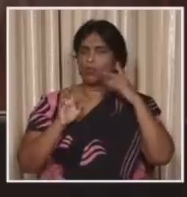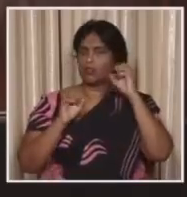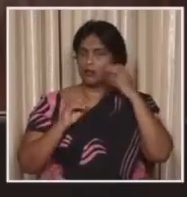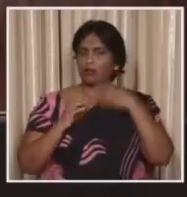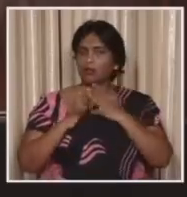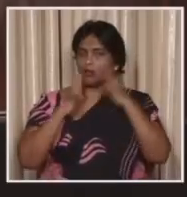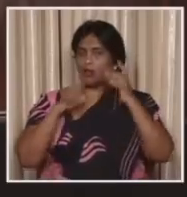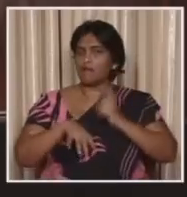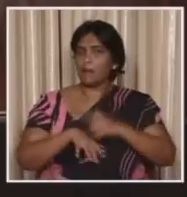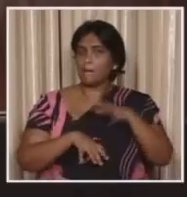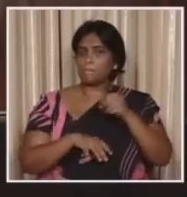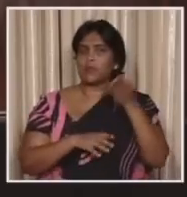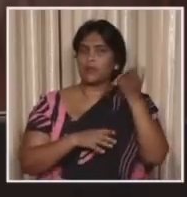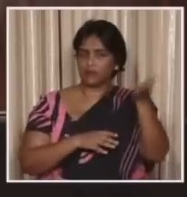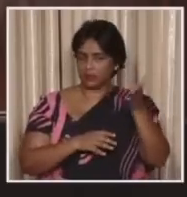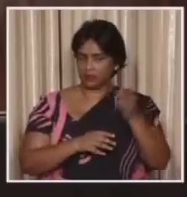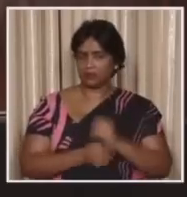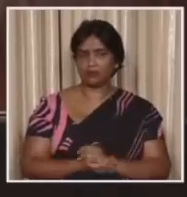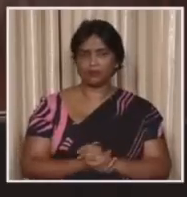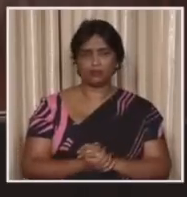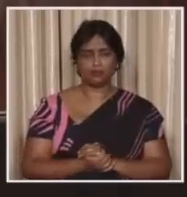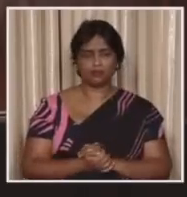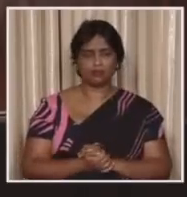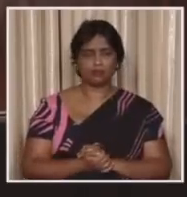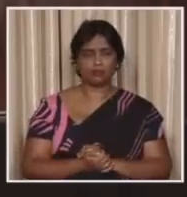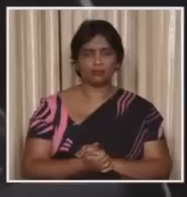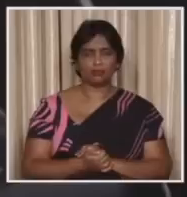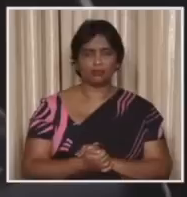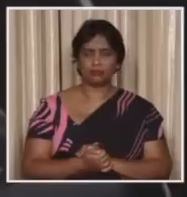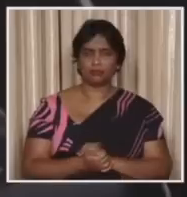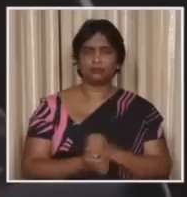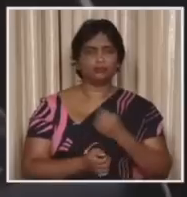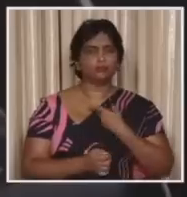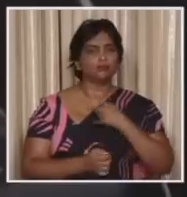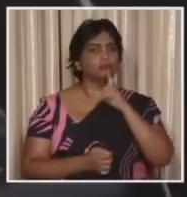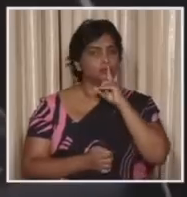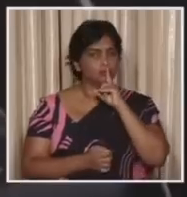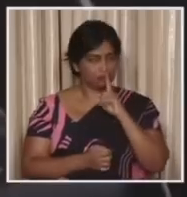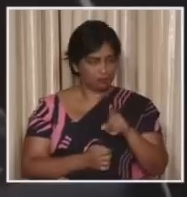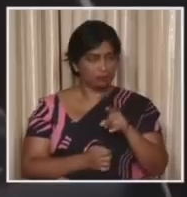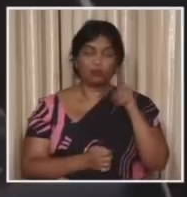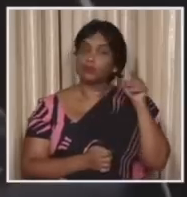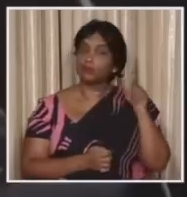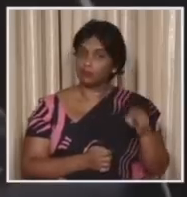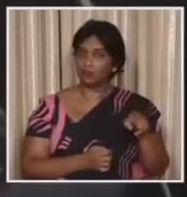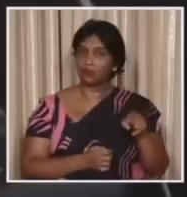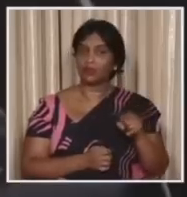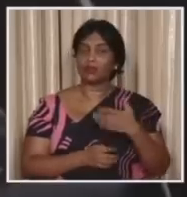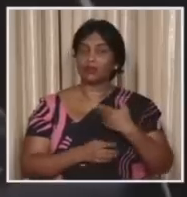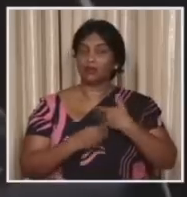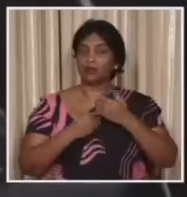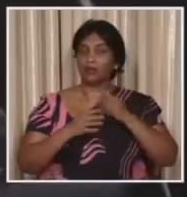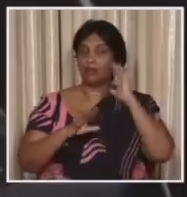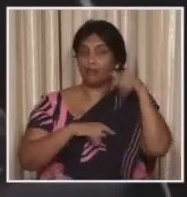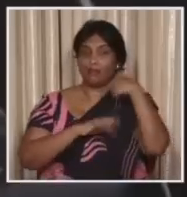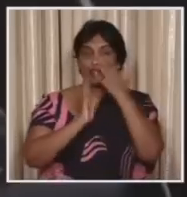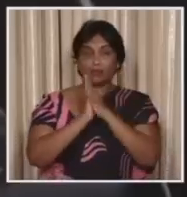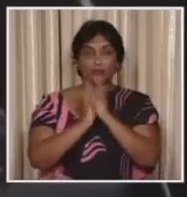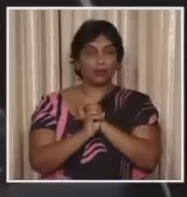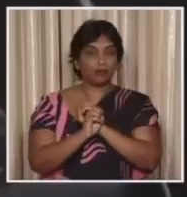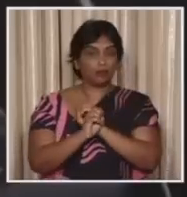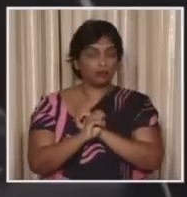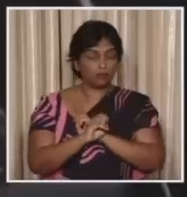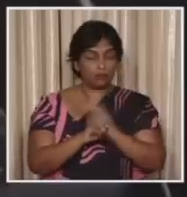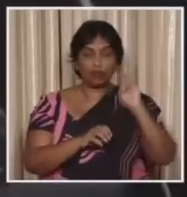වැඩිපුර වෙලා පාවිච්චි කරලා තින්නේ ඔබතුමාලා පැත්තේ. එතකොට මම අහන්නේ මේ මුදා හැරපු සමාජ මාධ්‍ය ජාලාවට